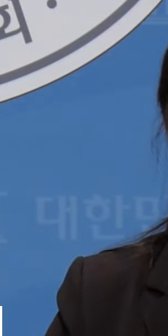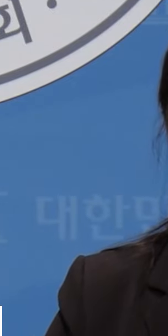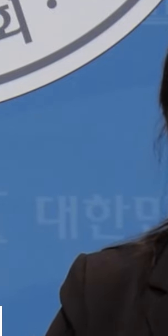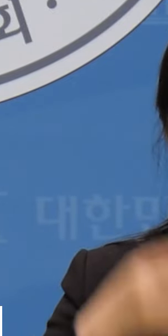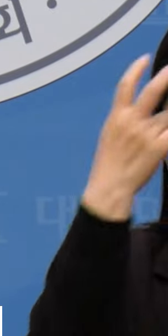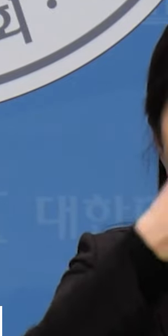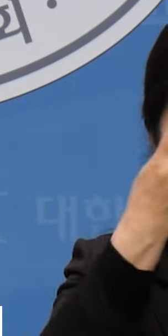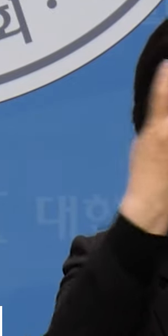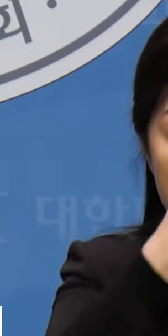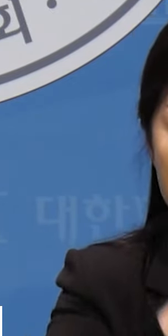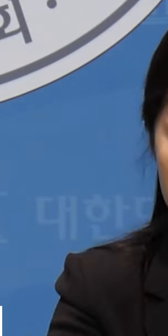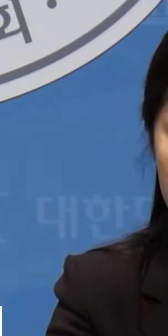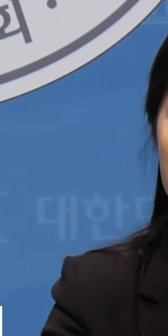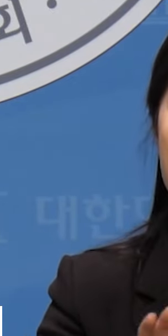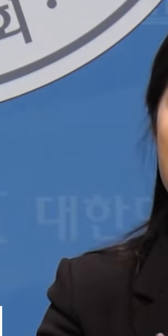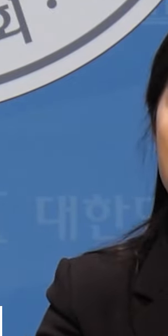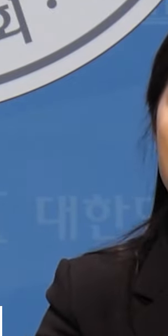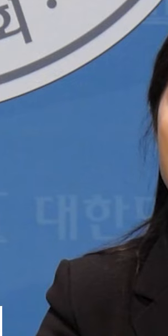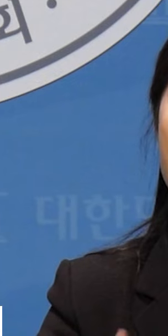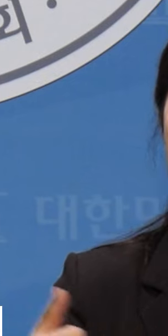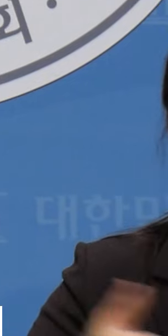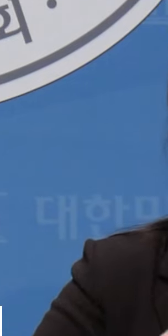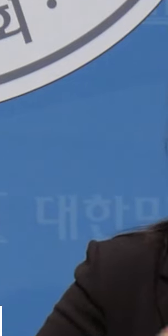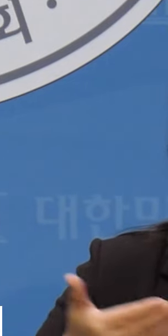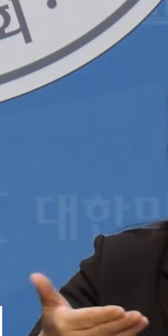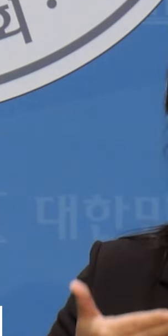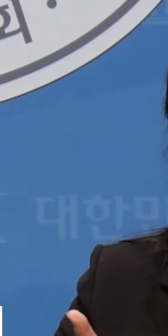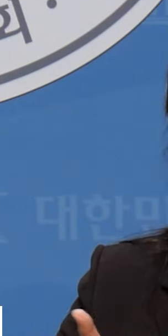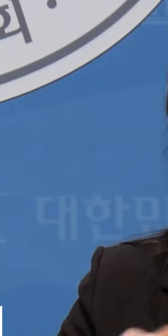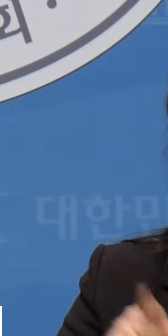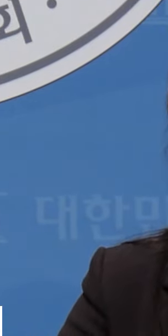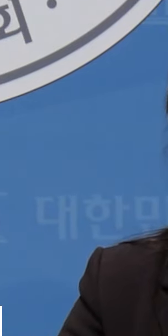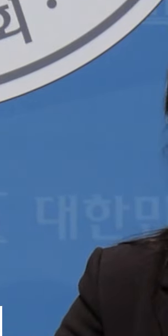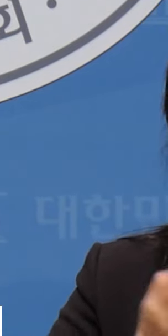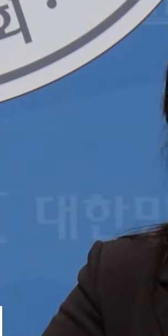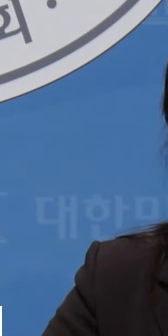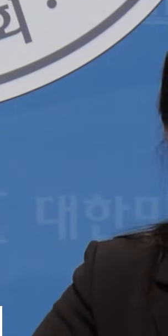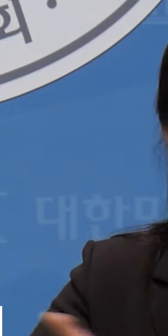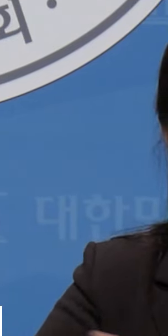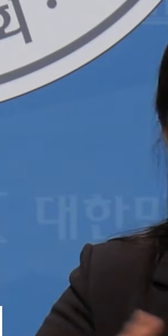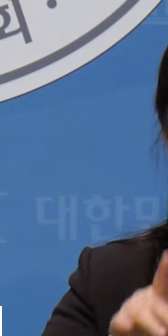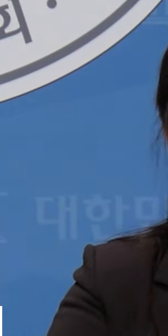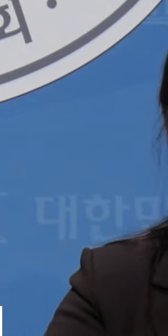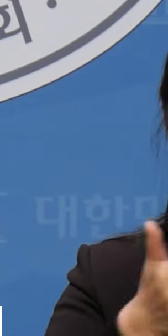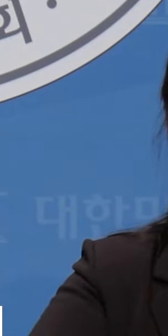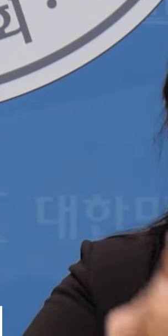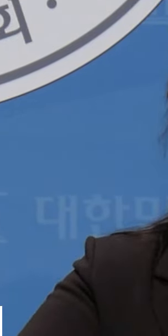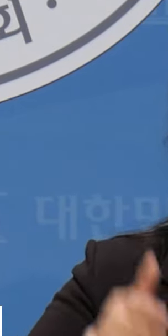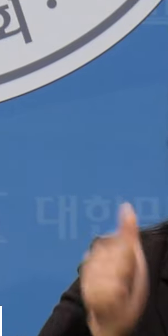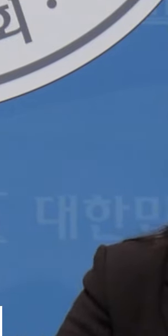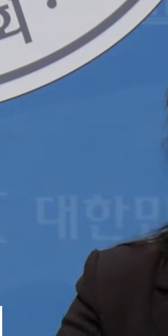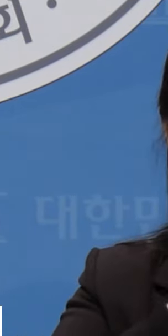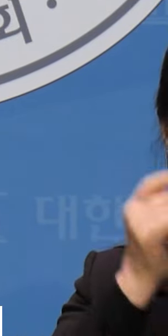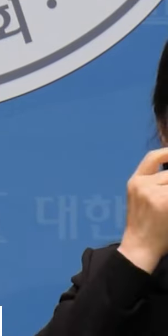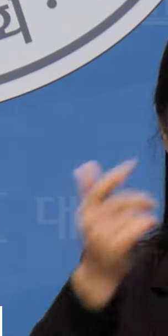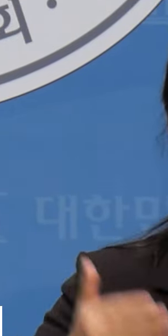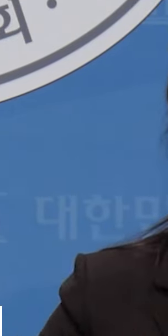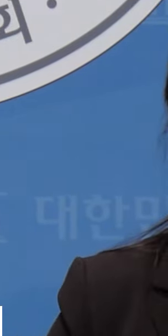여론조사가 돌고 있는 오늘 이러한 경고조치 기사가 남발되는 것이 공정한 경선